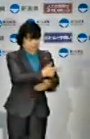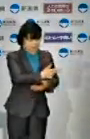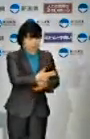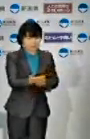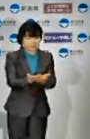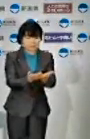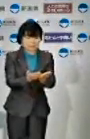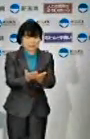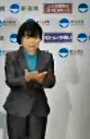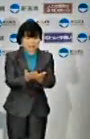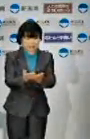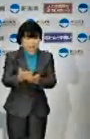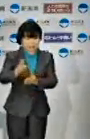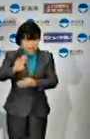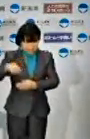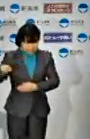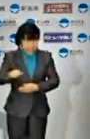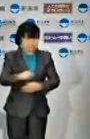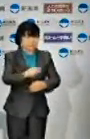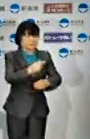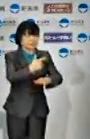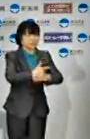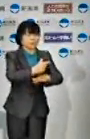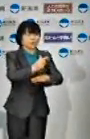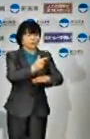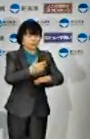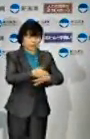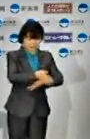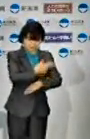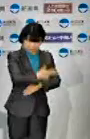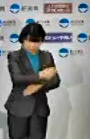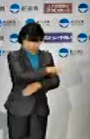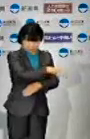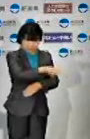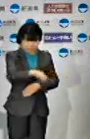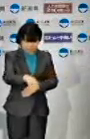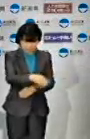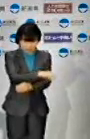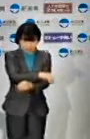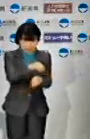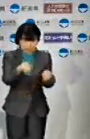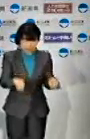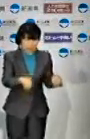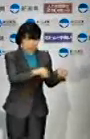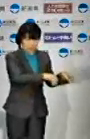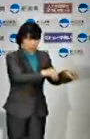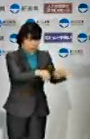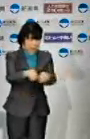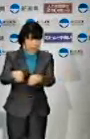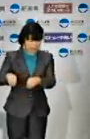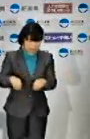新潟県、そして道の駅ホールディングス佐渡汽船とこの協定をですね、